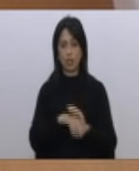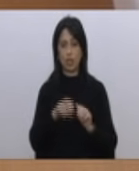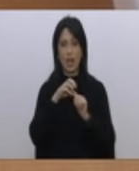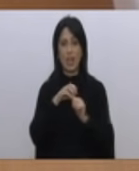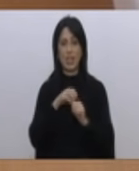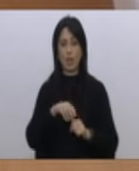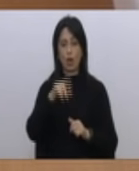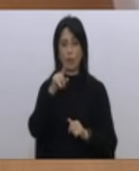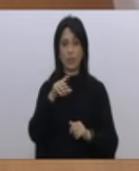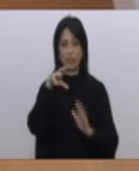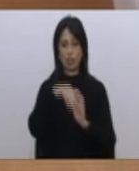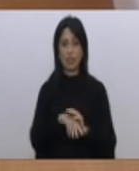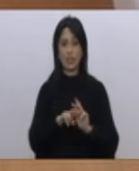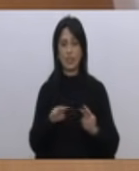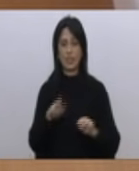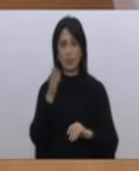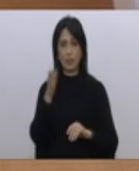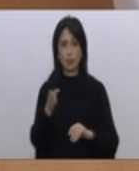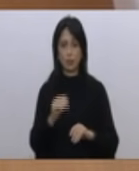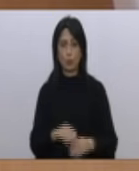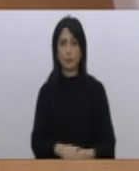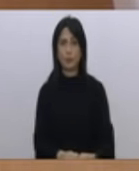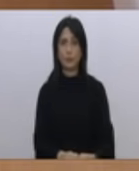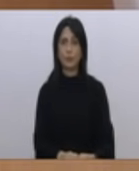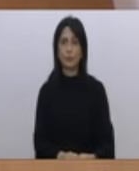ლიდერობდა შინაგან საქმეთა სამინისტრო,